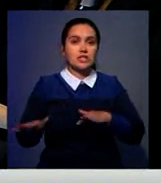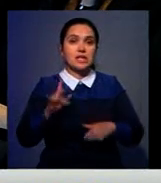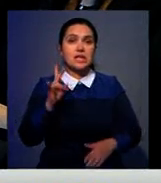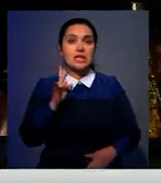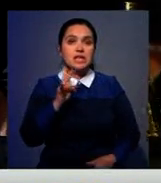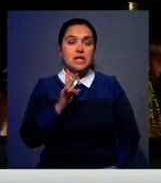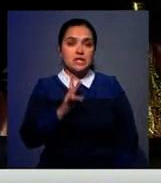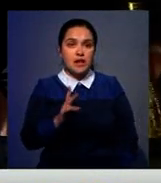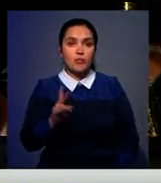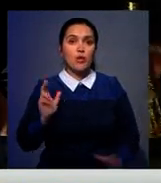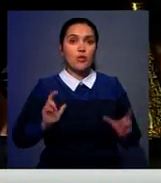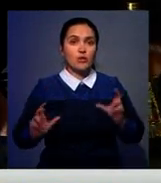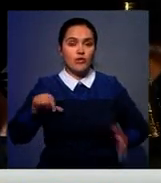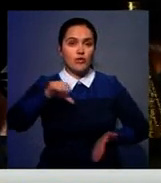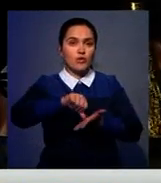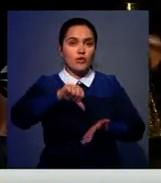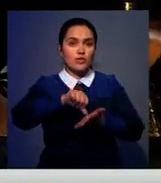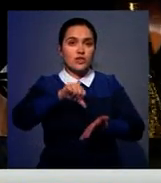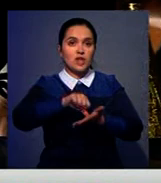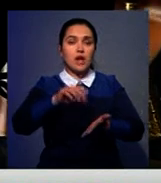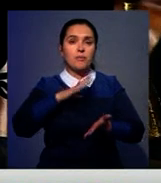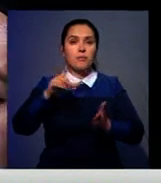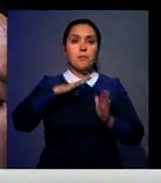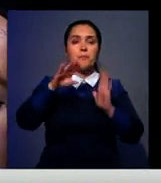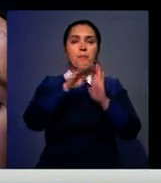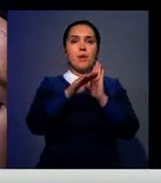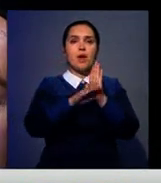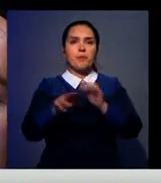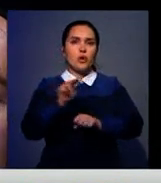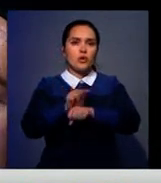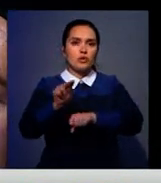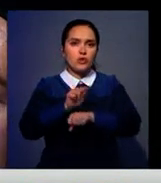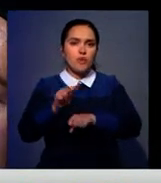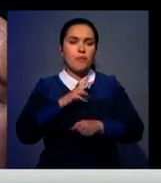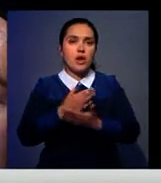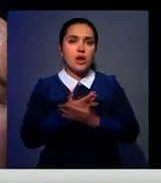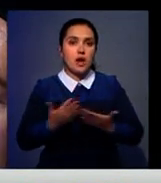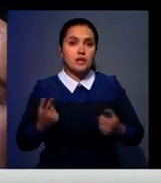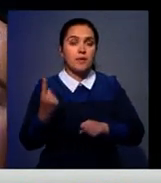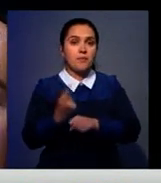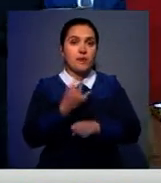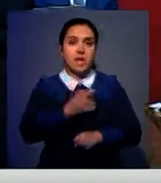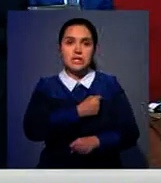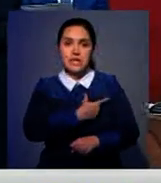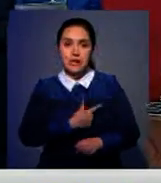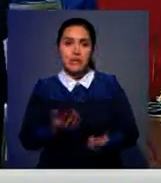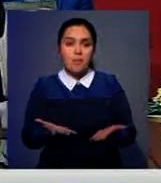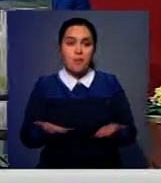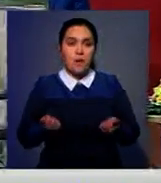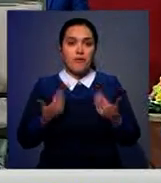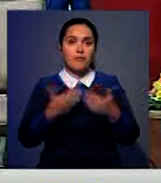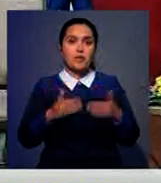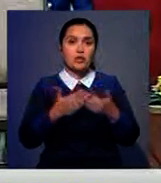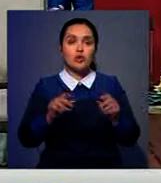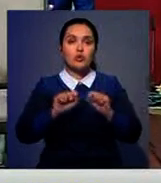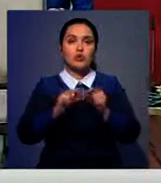Назарбаев университета приняли участие студенты, прошедшие программы бакалавриата, магистратуры и докторантуры. Впервые дипломы получили выпускники